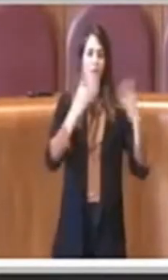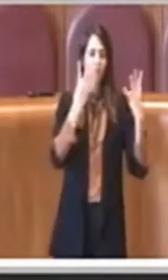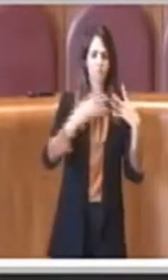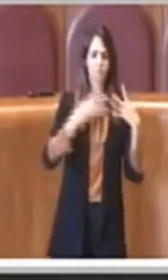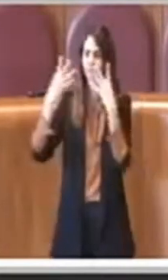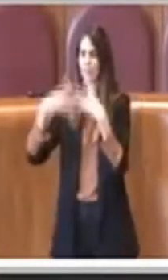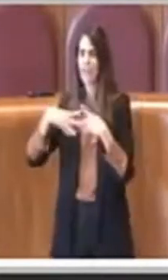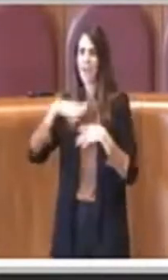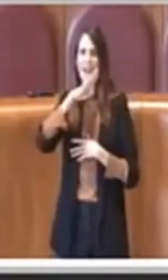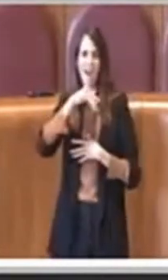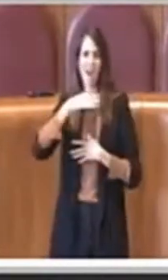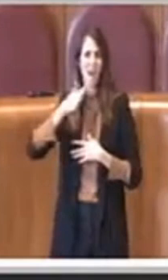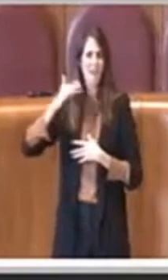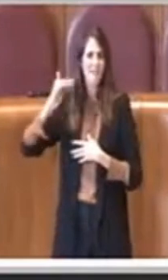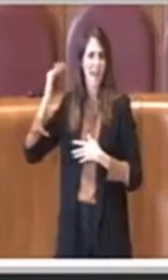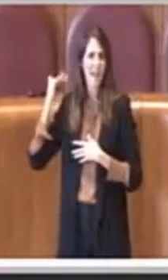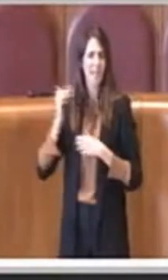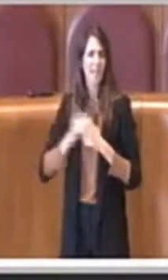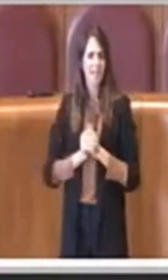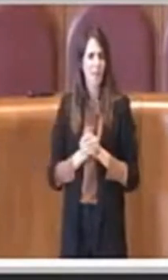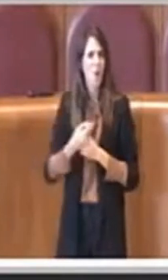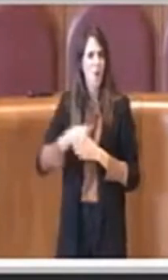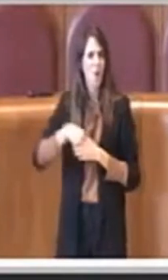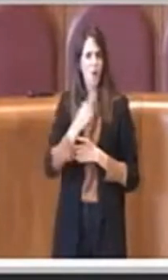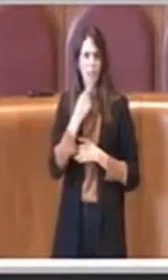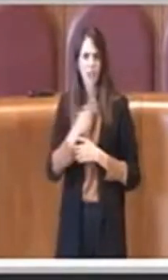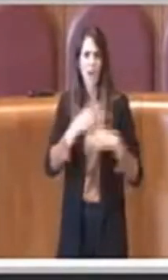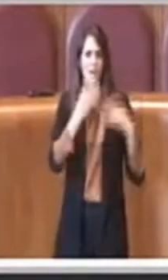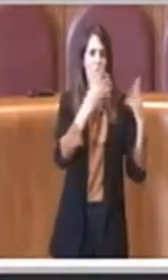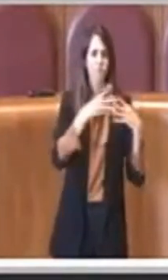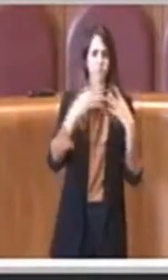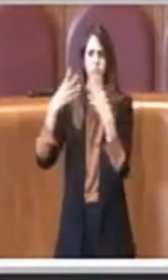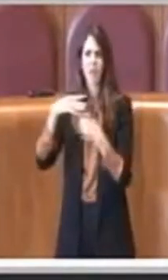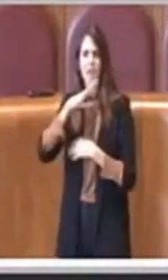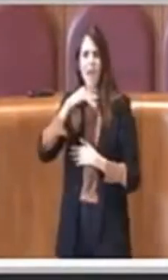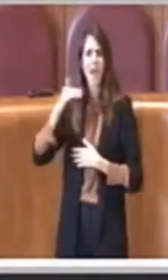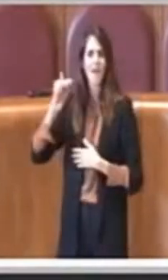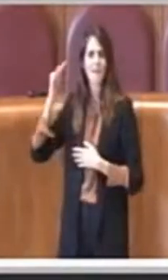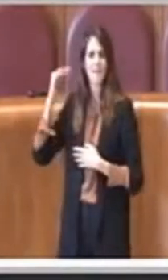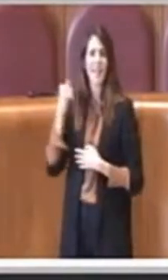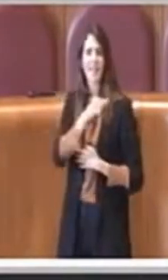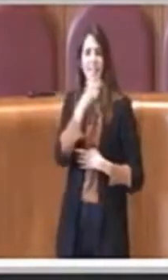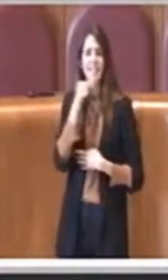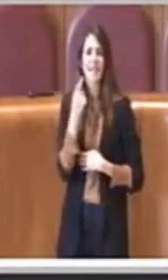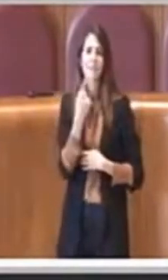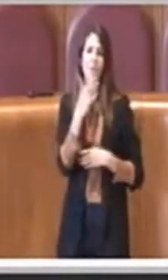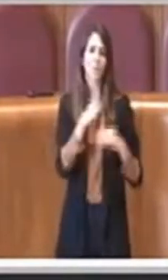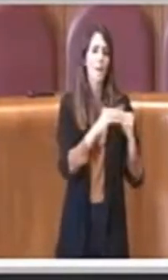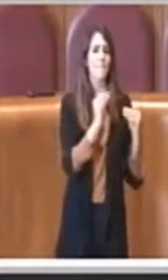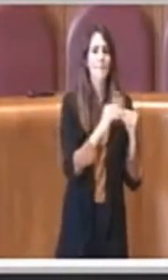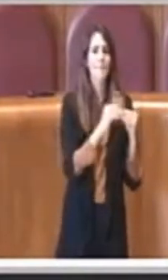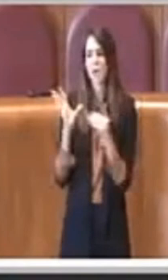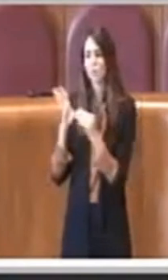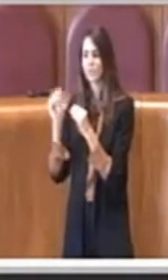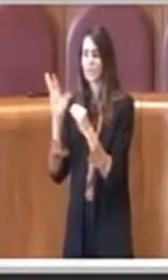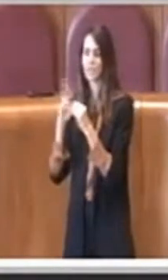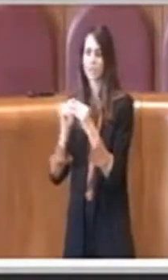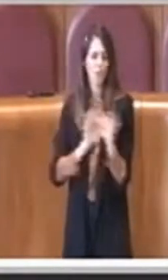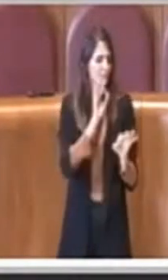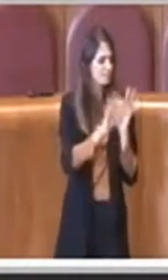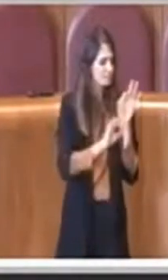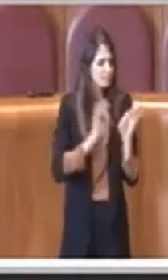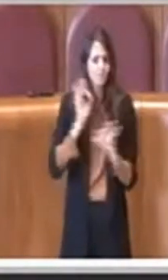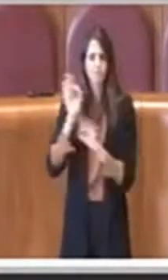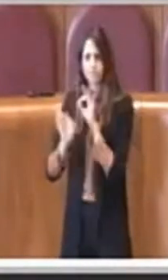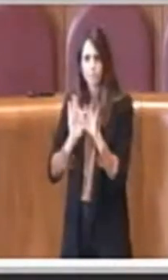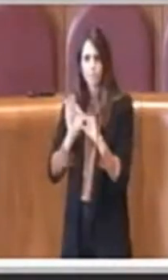obsoleti, questo lo diciamo, sono impianti datati che necessitano di un attento revamping,